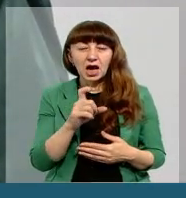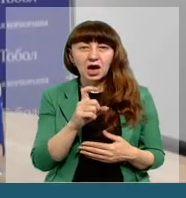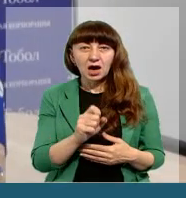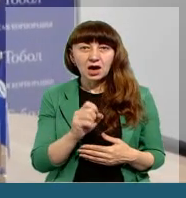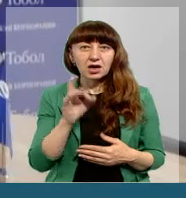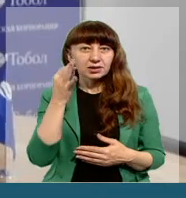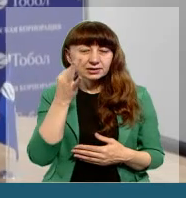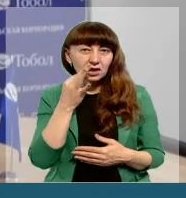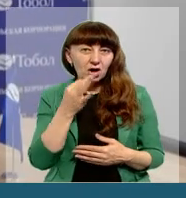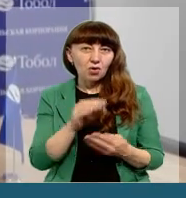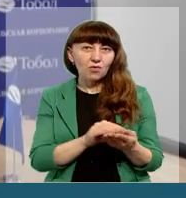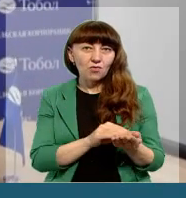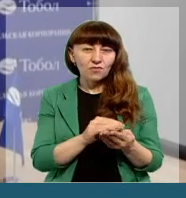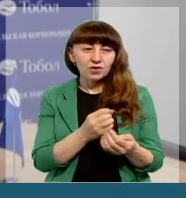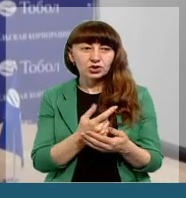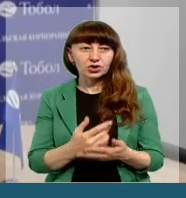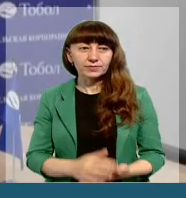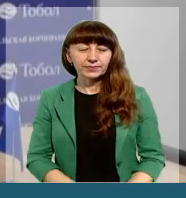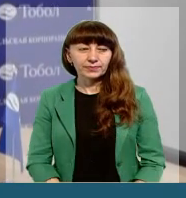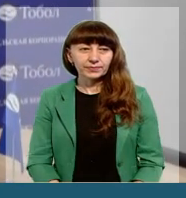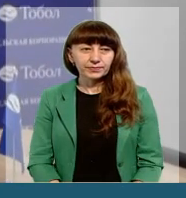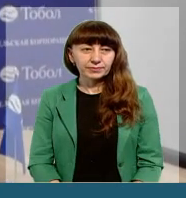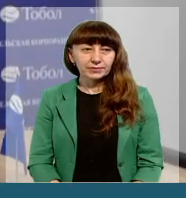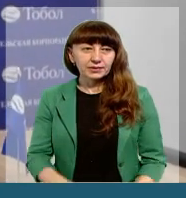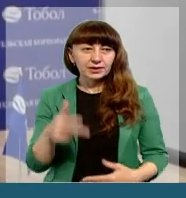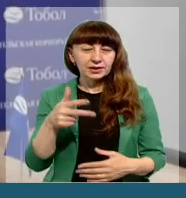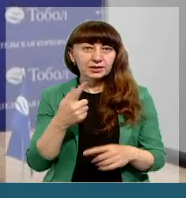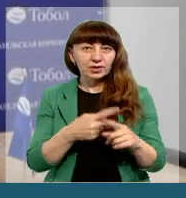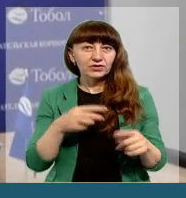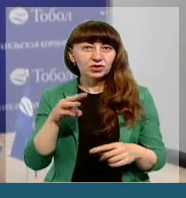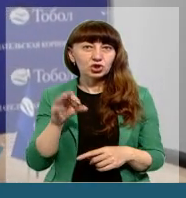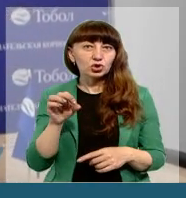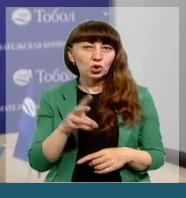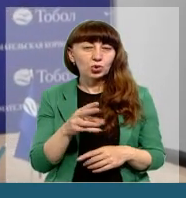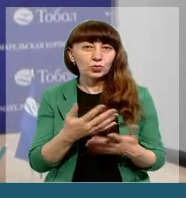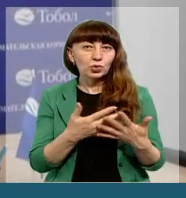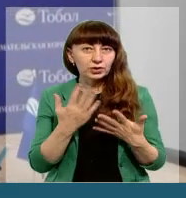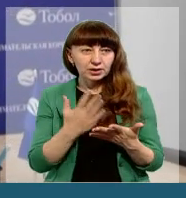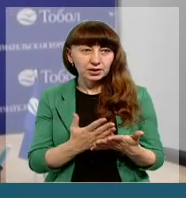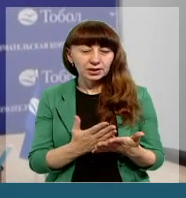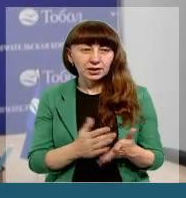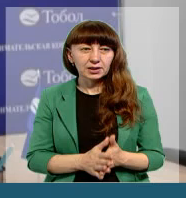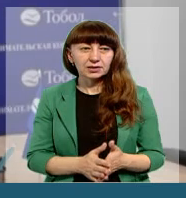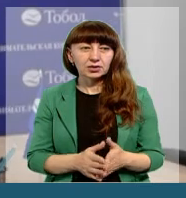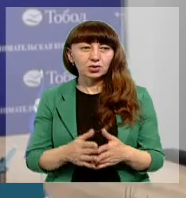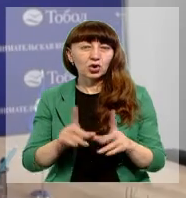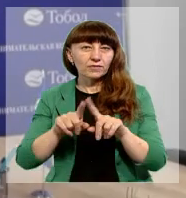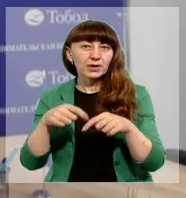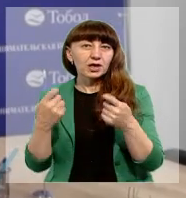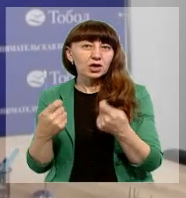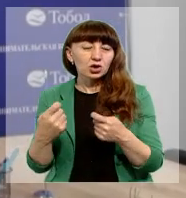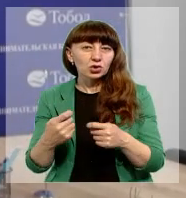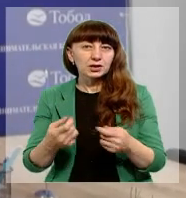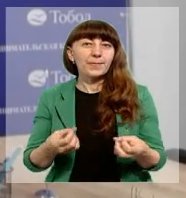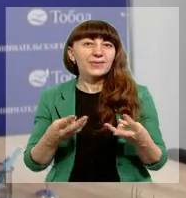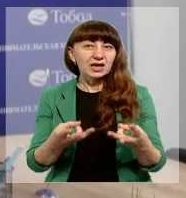мука. На сегодняшний день в стабилизационном фонде в запасах имеется порядка 3500 тонн муки. Данная продукция реализуется в адрес хлебопекарных предприятий по самой низкой цене